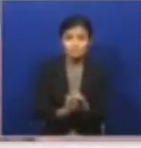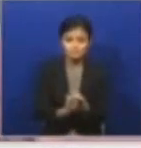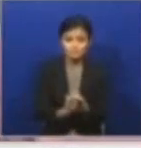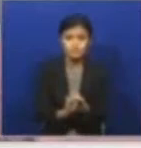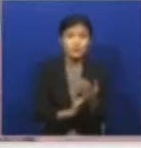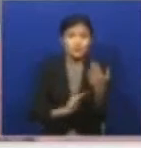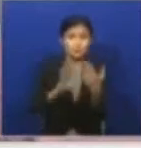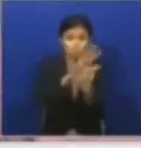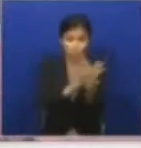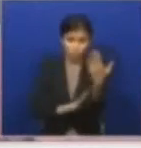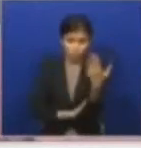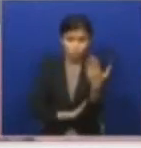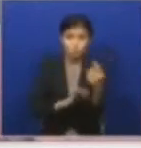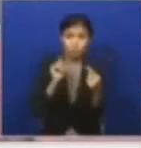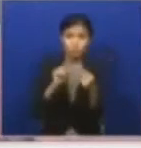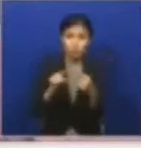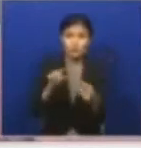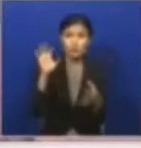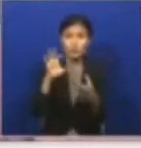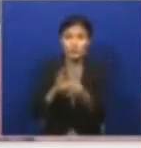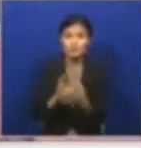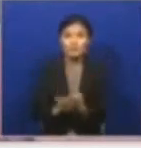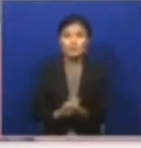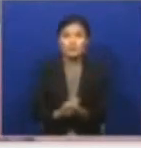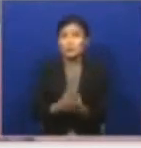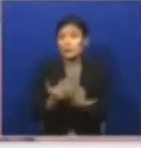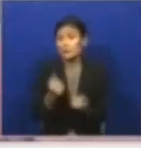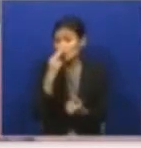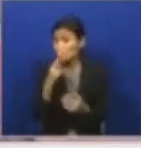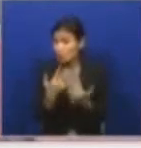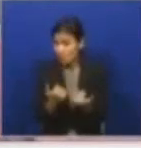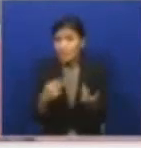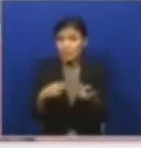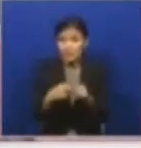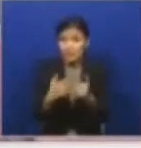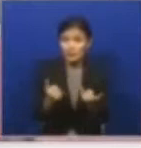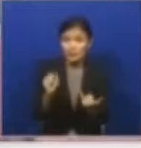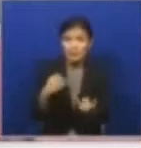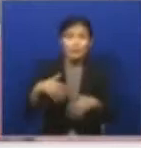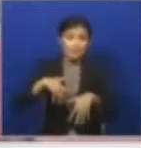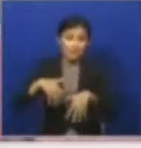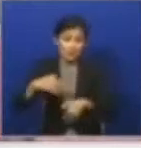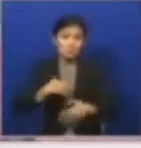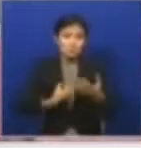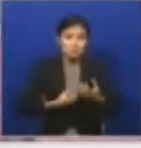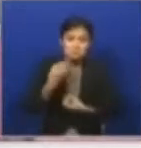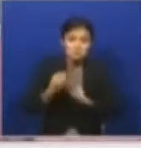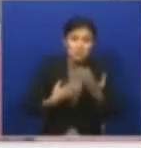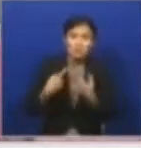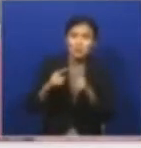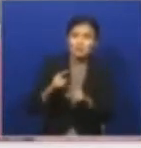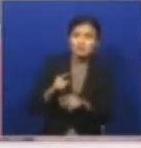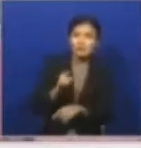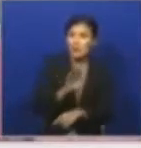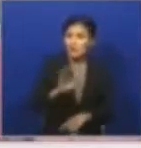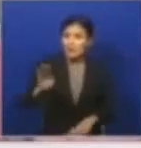ดินคือการสกัดกั้นการแสดงออกของประชาชนที่เขาอยากมีส่วนร่วมมีน้อยร้อยกร